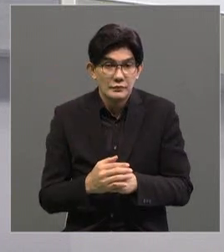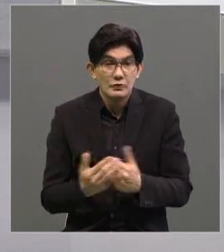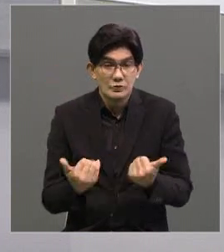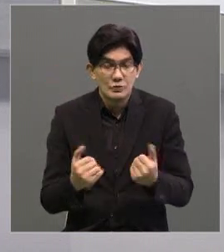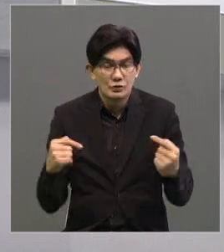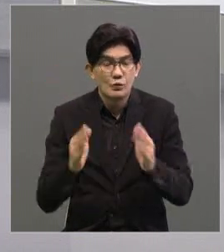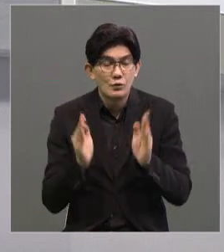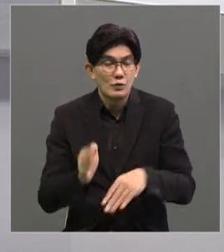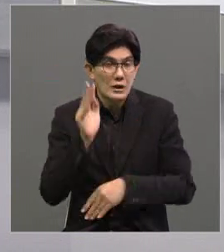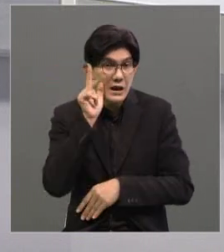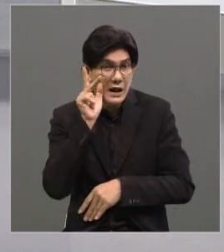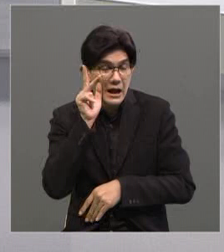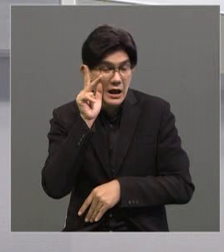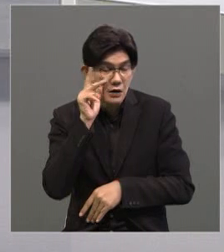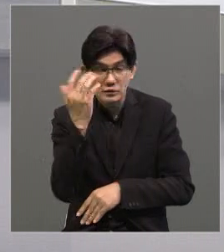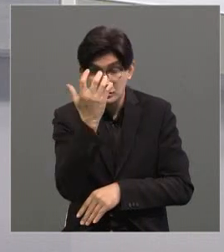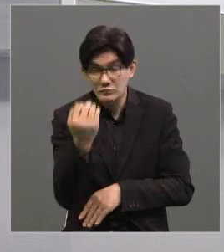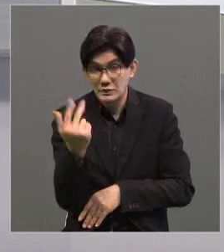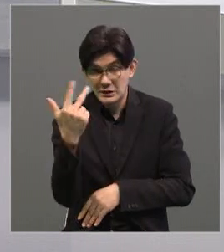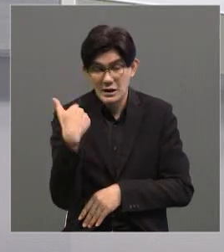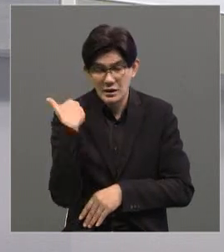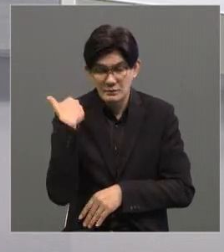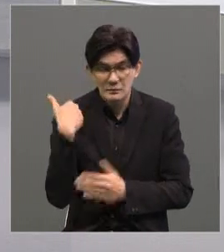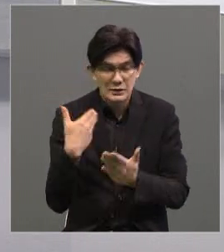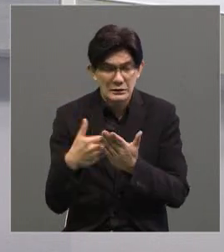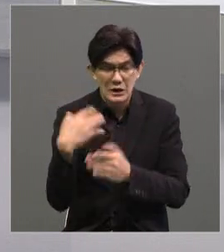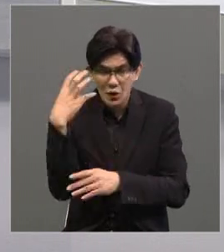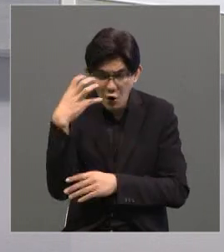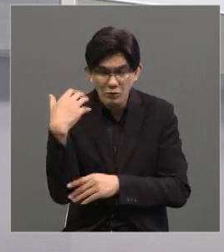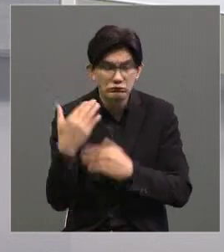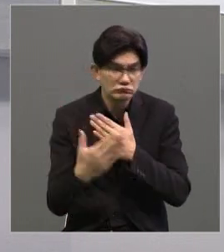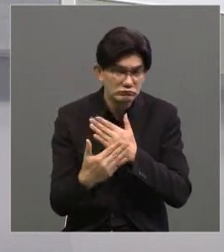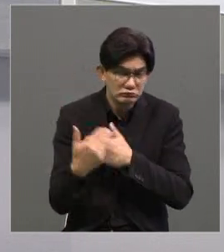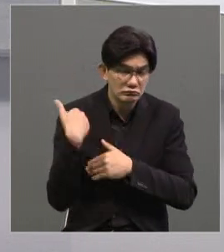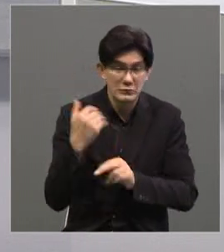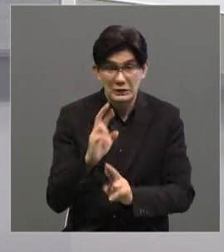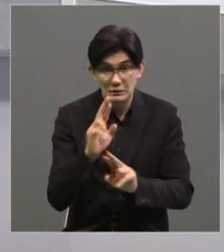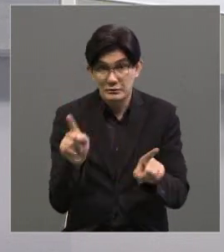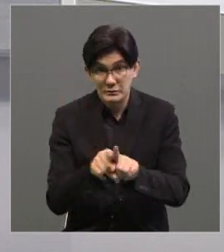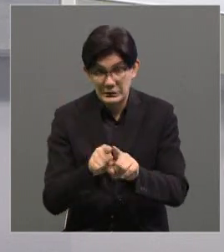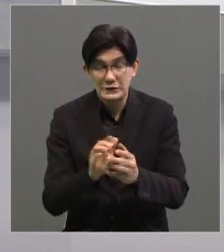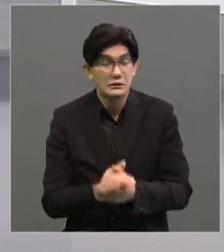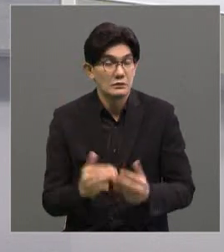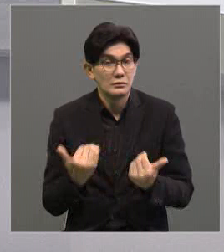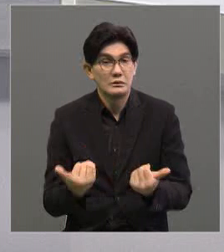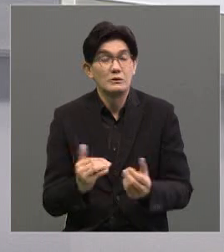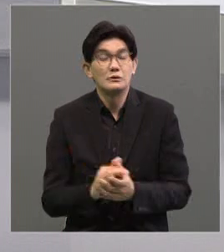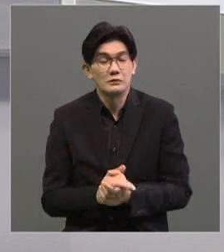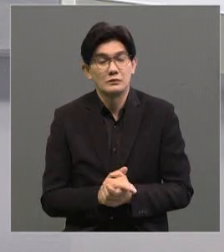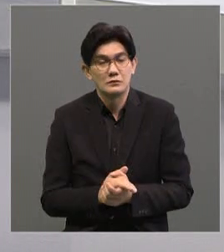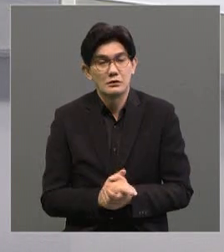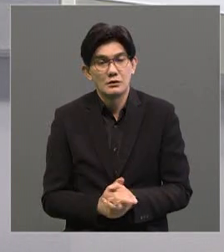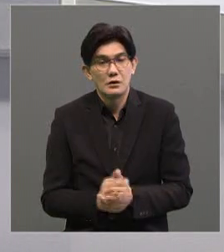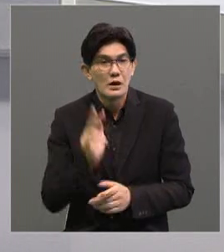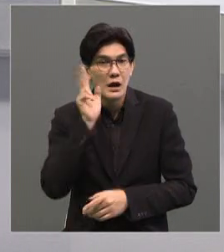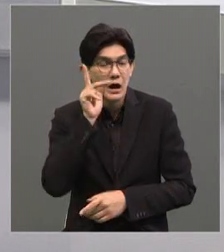บ่ายคล้อยผู้ประกาศช่อง 3นะคะก็เพิ่งจะโดนไปก็โอ้โหมีอุทาหรณ์ให้เราต้องมัดระวังล่าสุดนี้นะคะเกิดขึ้นอีกแล้ว